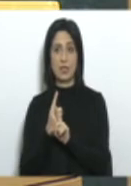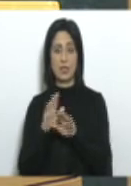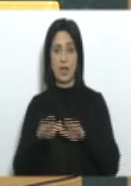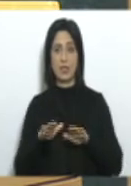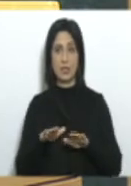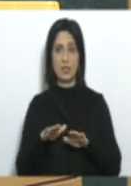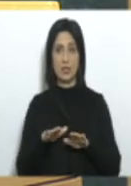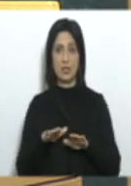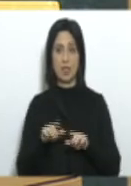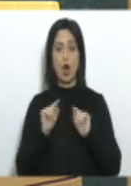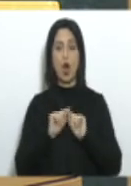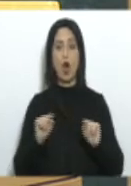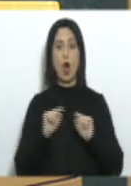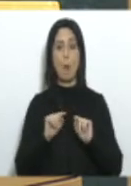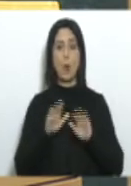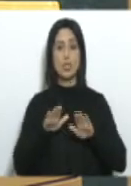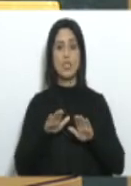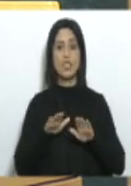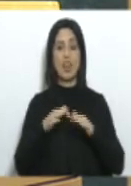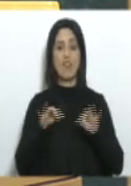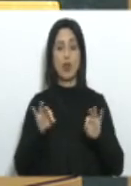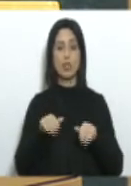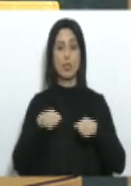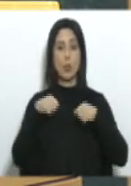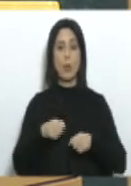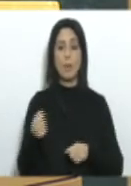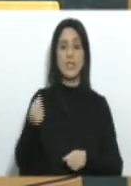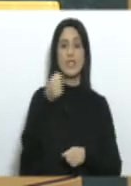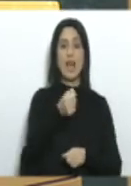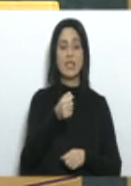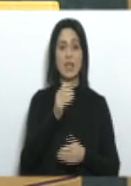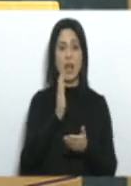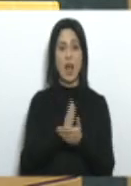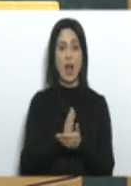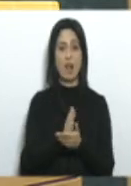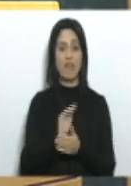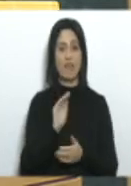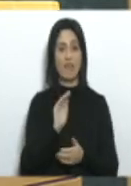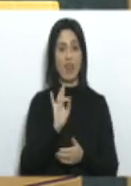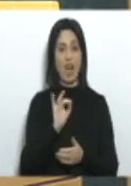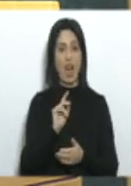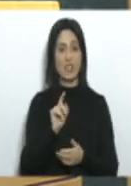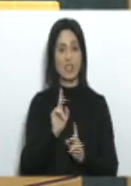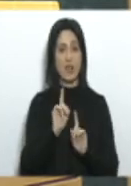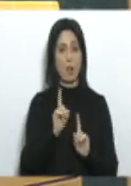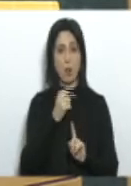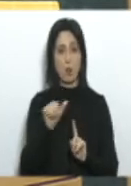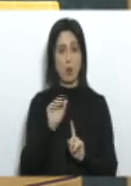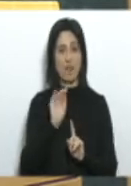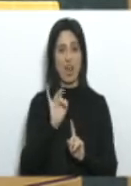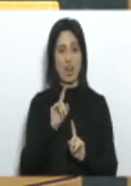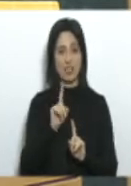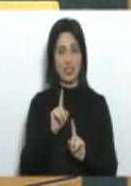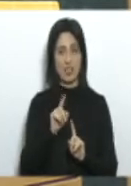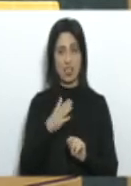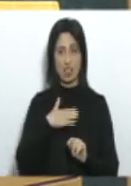პოზიციაზე ოპოზიციის კვოტით წარდგენის უფლება აქვს ოპოზიციურ ფრაქციებს.